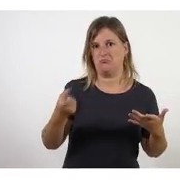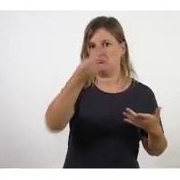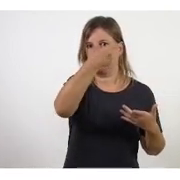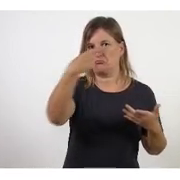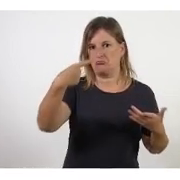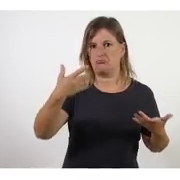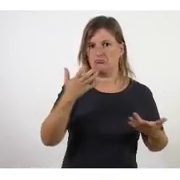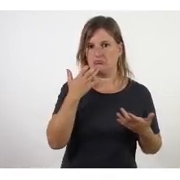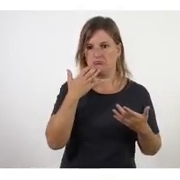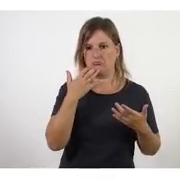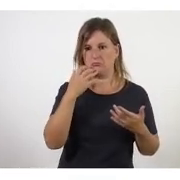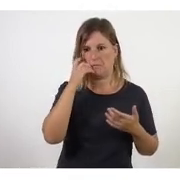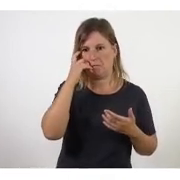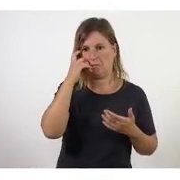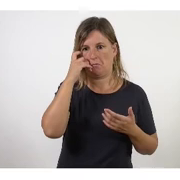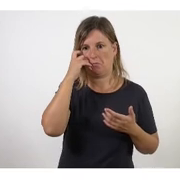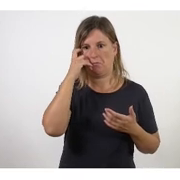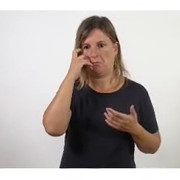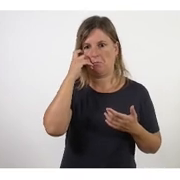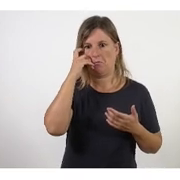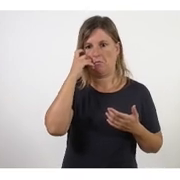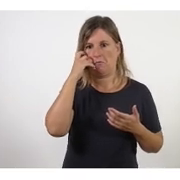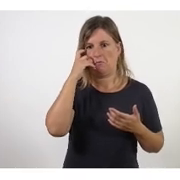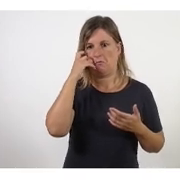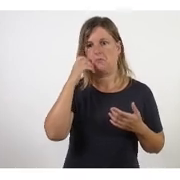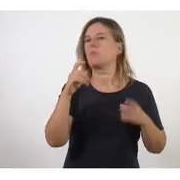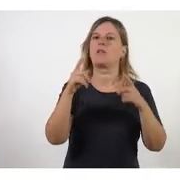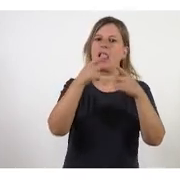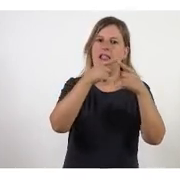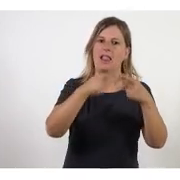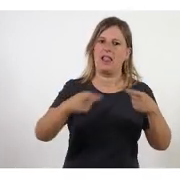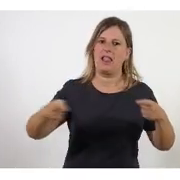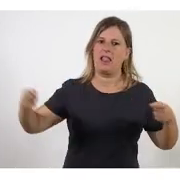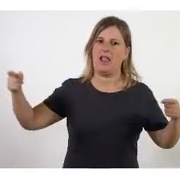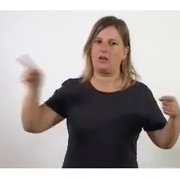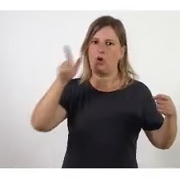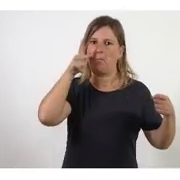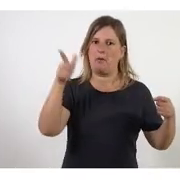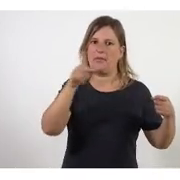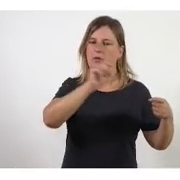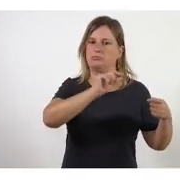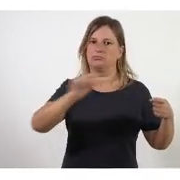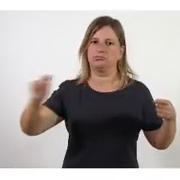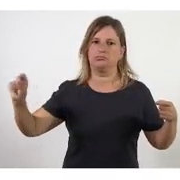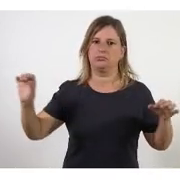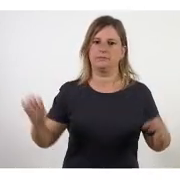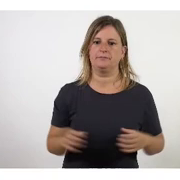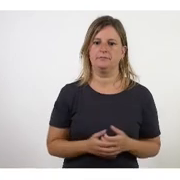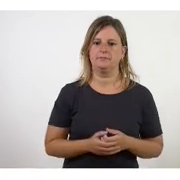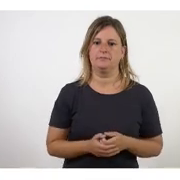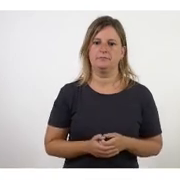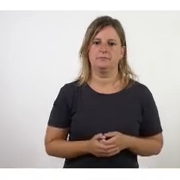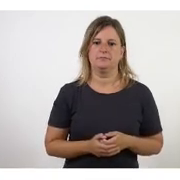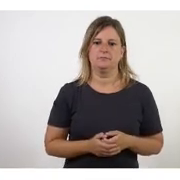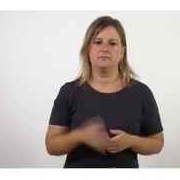text llarg, vale? Com tot el vídeo, i col·loqueu això. Vale? El que hem anat